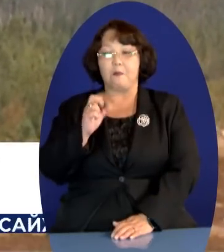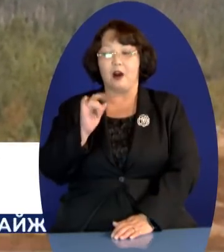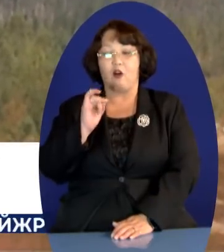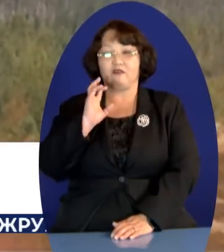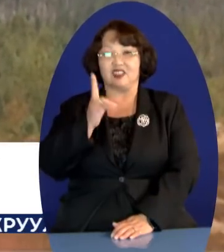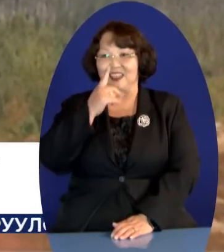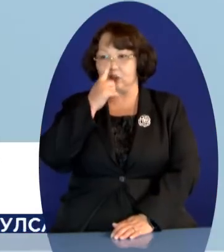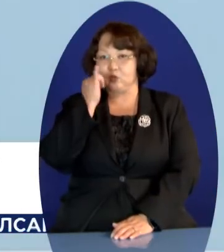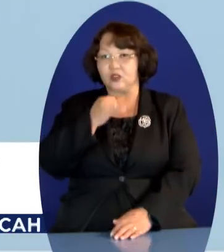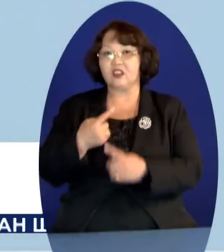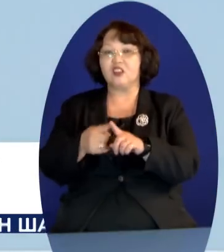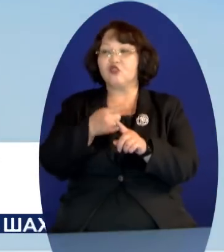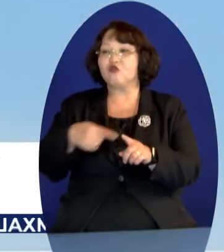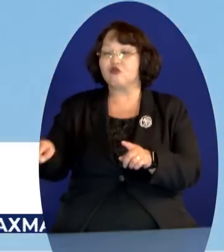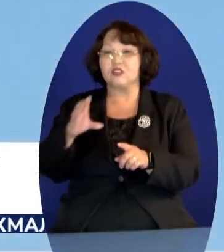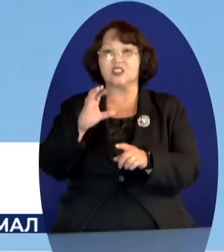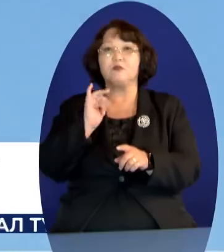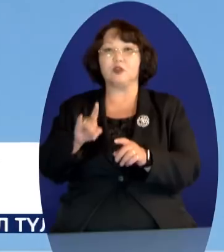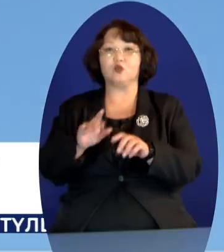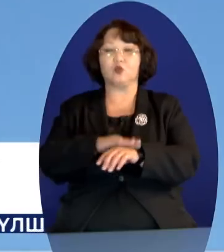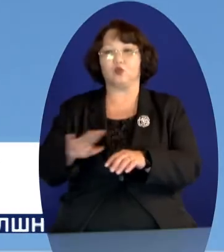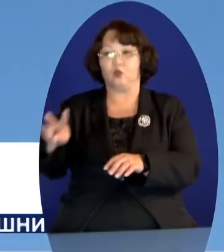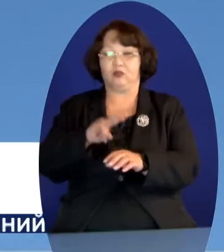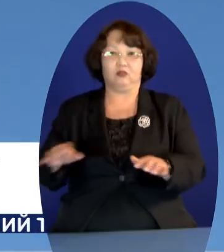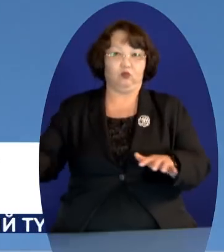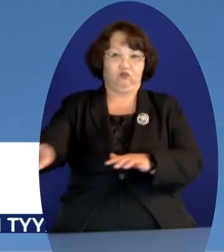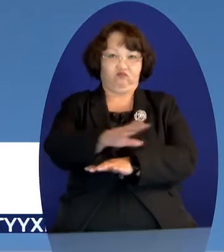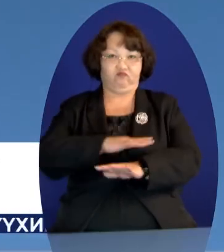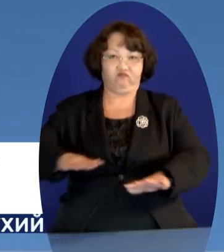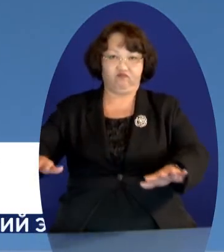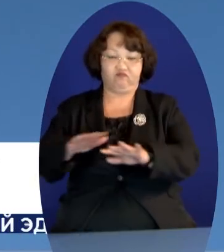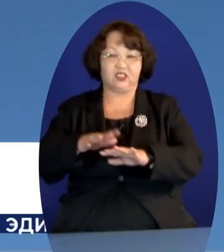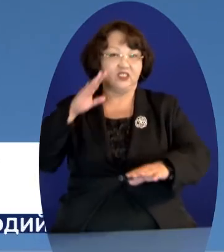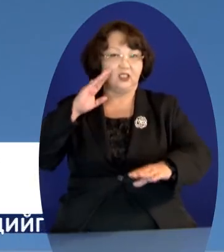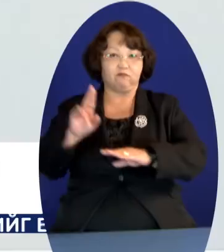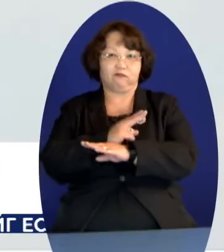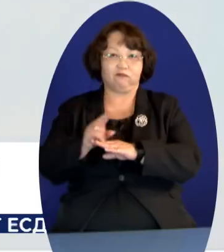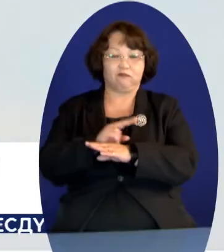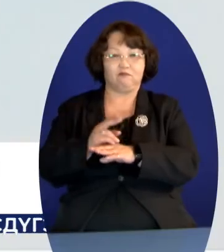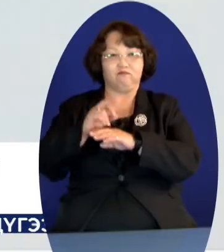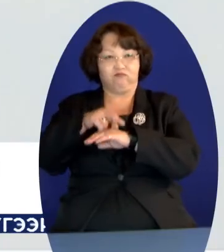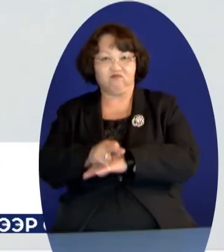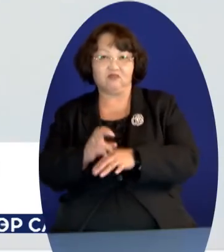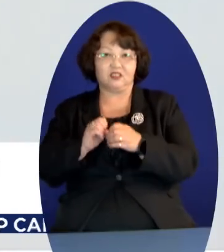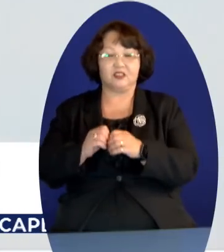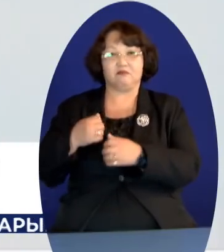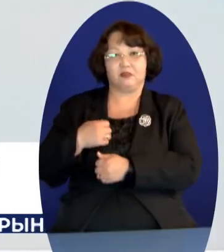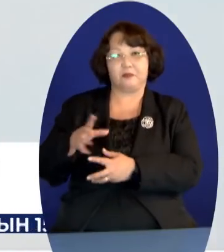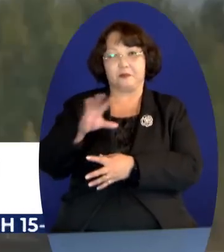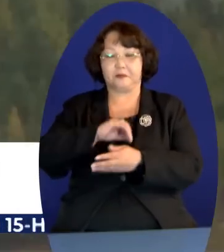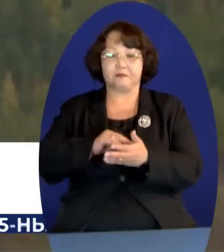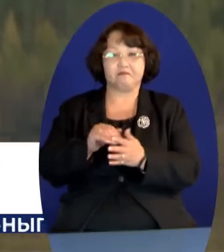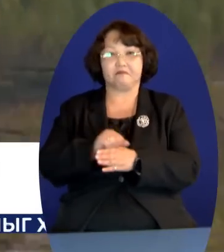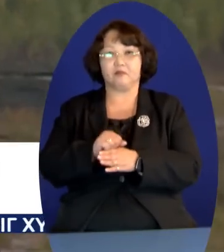залгаа Сибирийн зүүн бүс нутаг, Алс Дорондын нутаг дэвсгэр хамаардаг. Энэхүү цэргийн сургалт нь Украинд 5 сар гарын хугацаанд дайн хийж байгаа ч